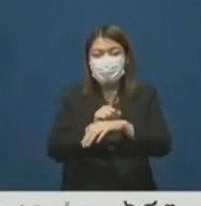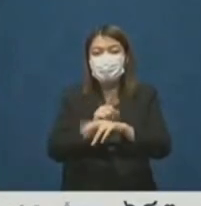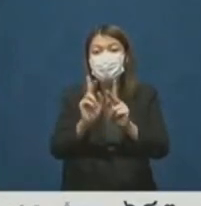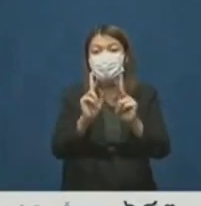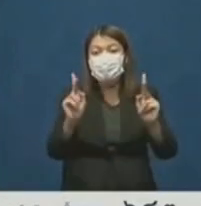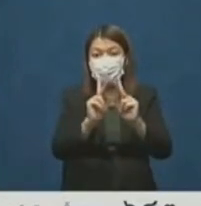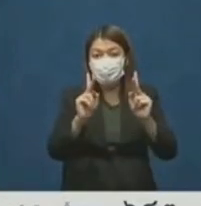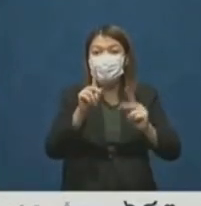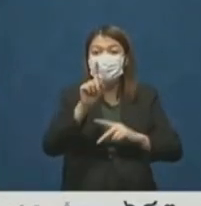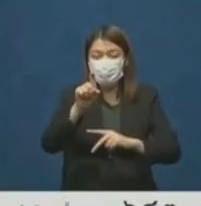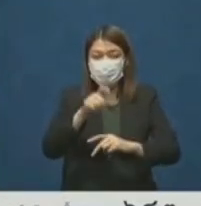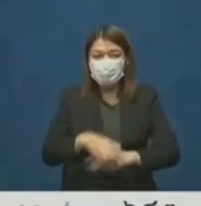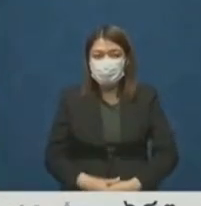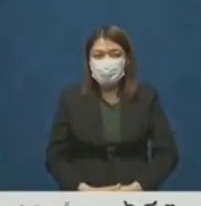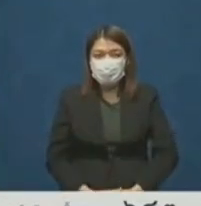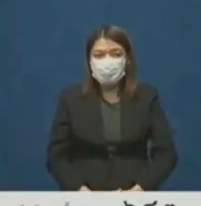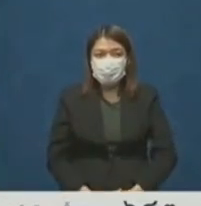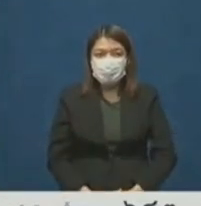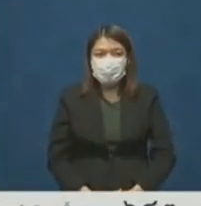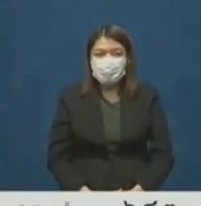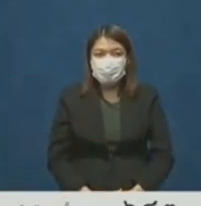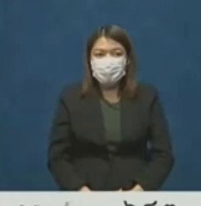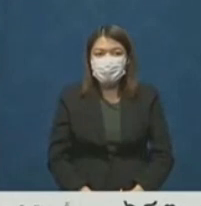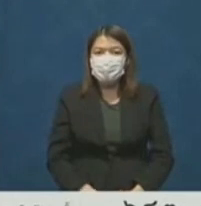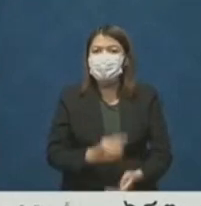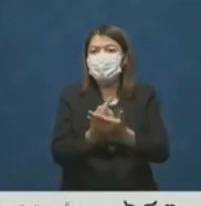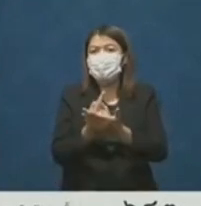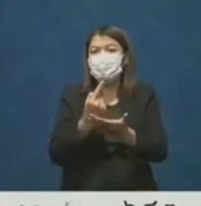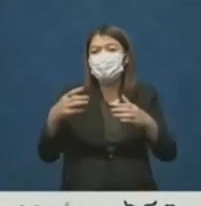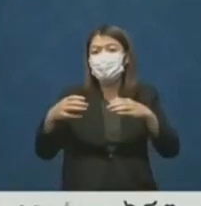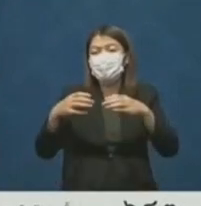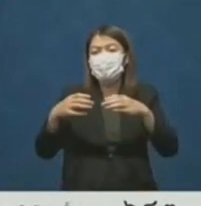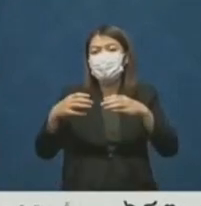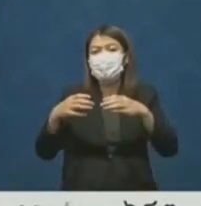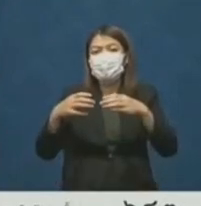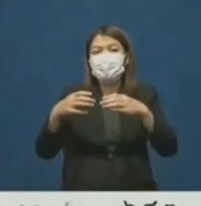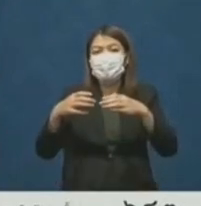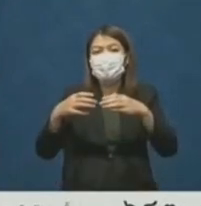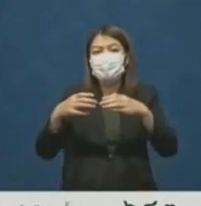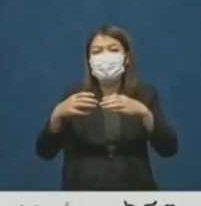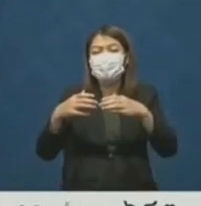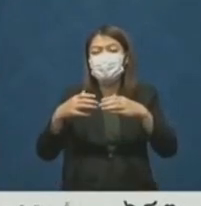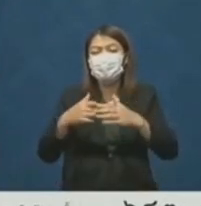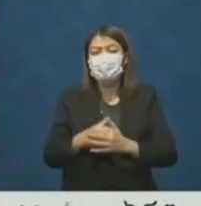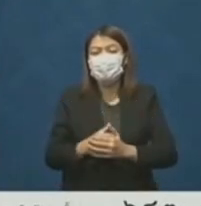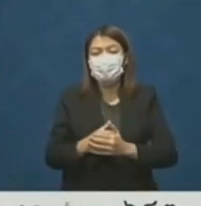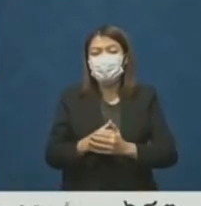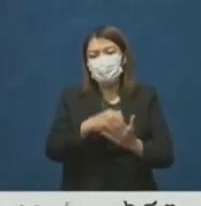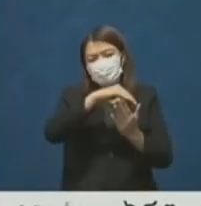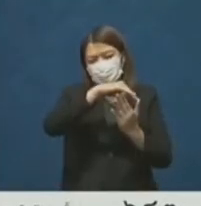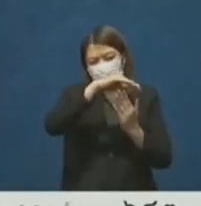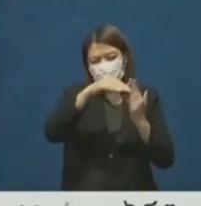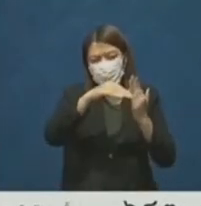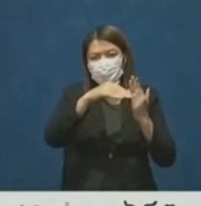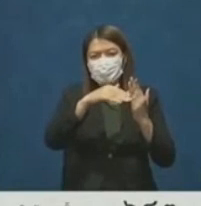ท่านประธานไปยังกรรมาธิการในฐานะเป็นตัวแทนจากกลุ่มเปราะบางกลุ่มชาติพันธุ์กลุ่